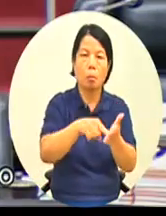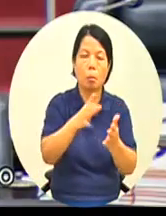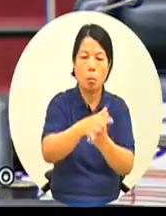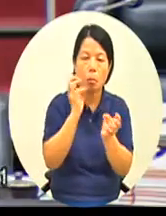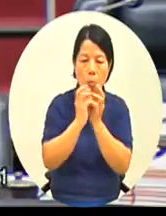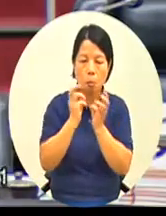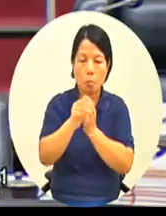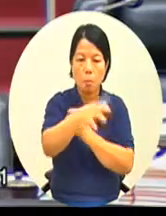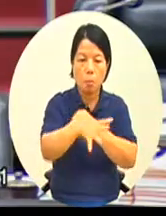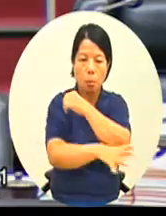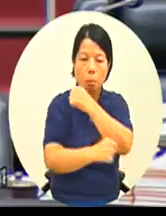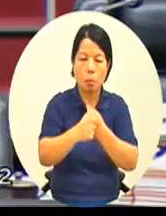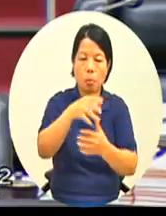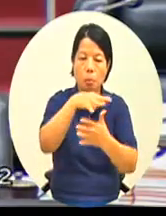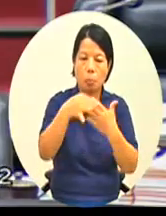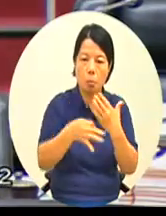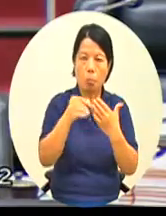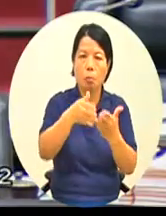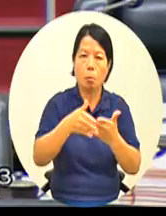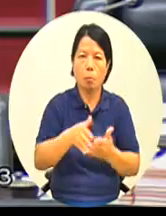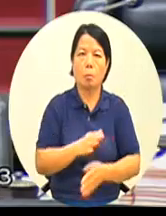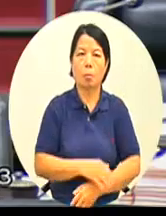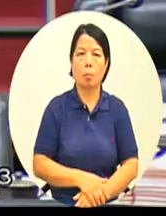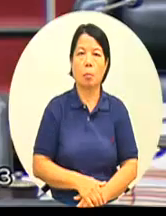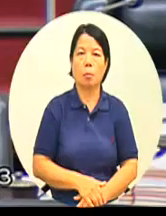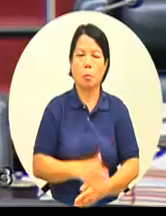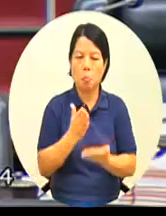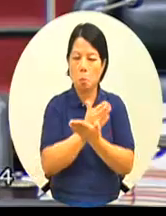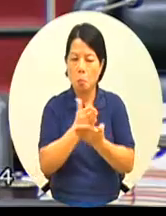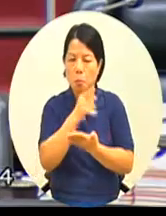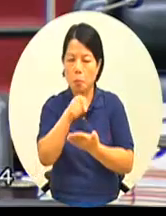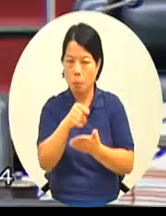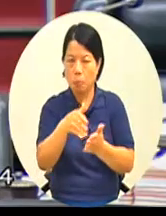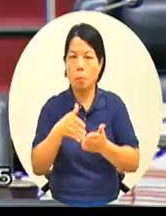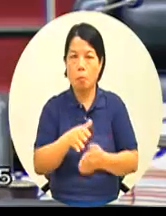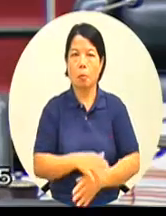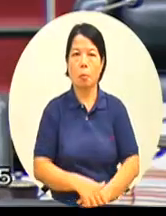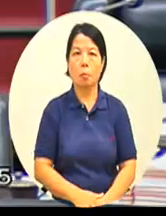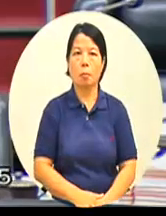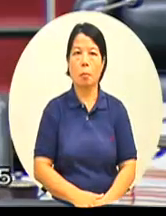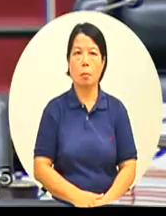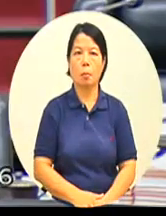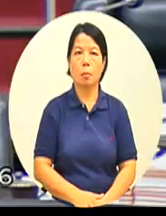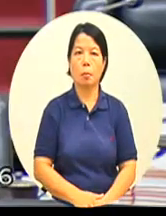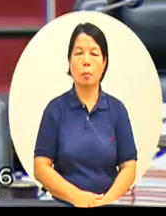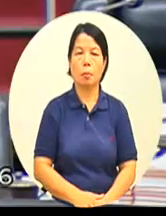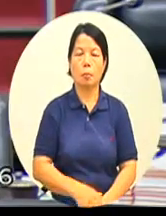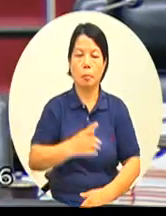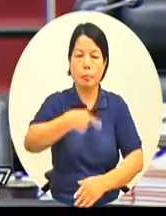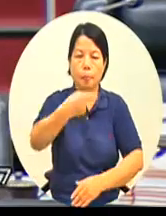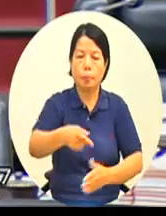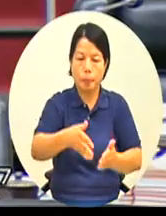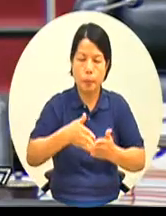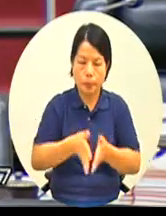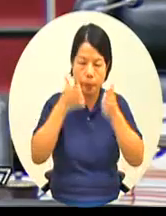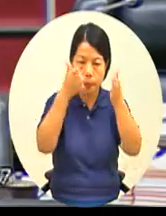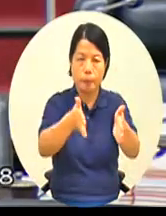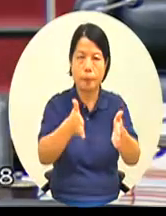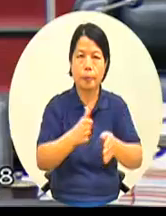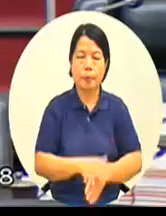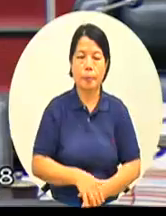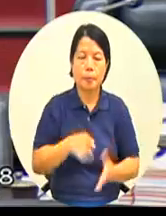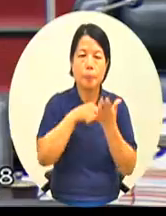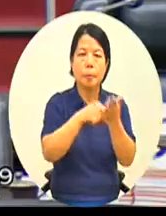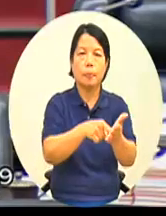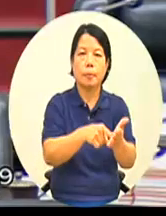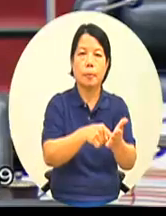本资料。你们应该去分析他的基本资料。再来，要针对这些申请